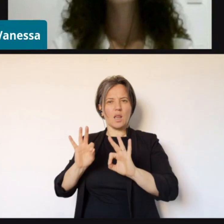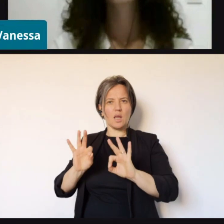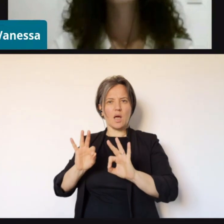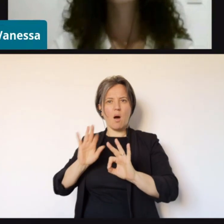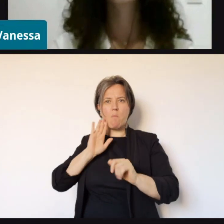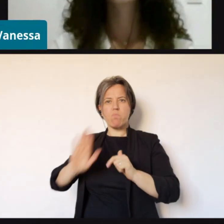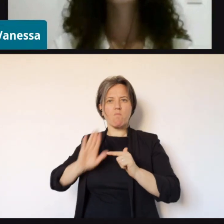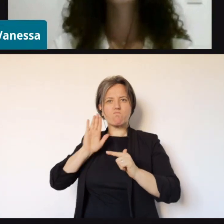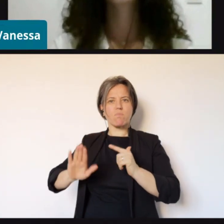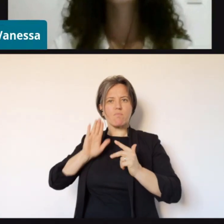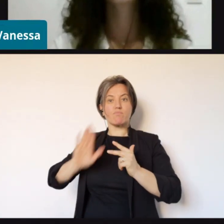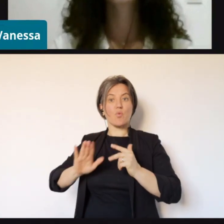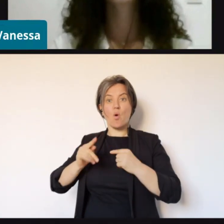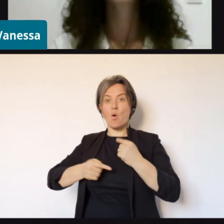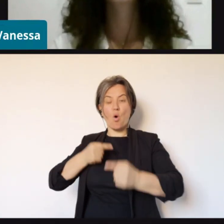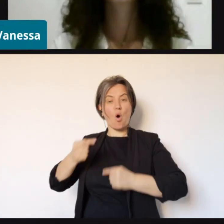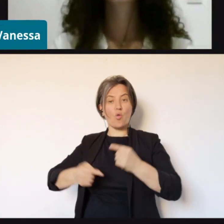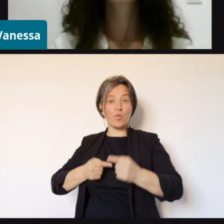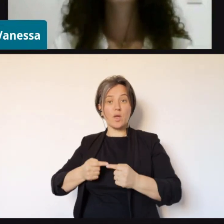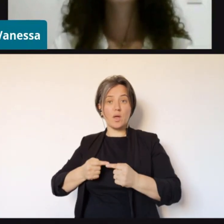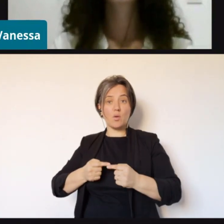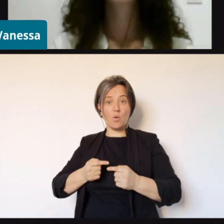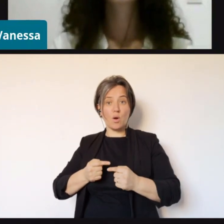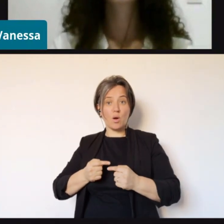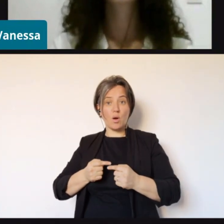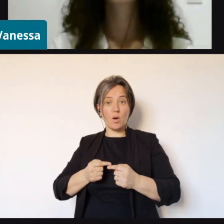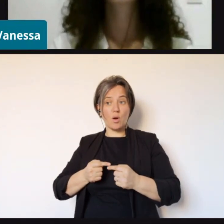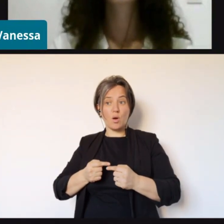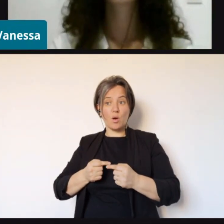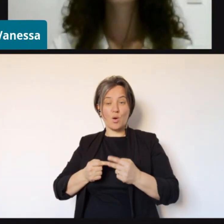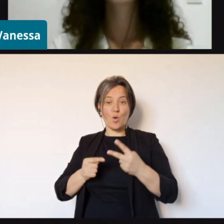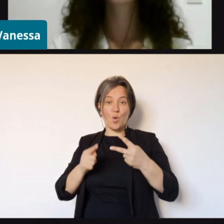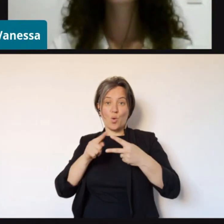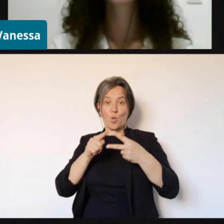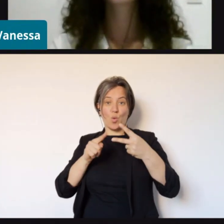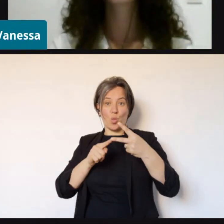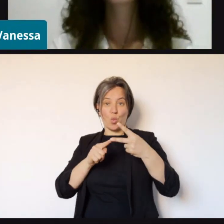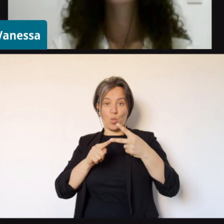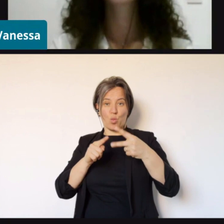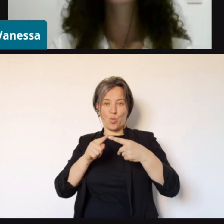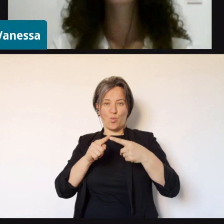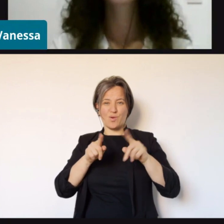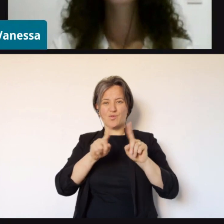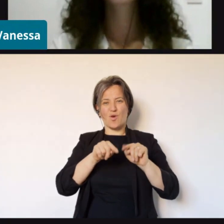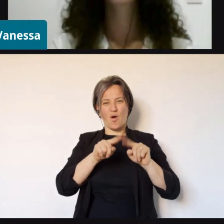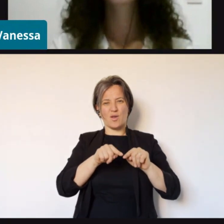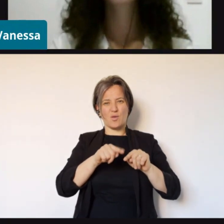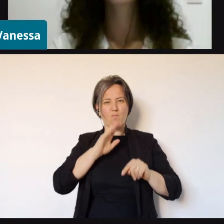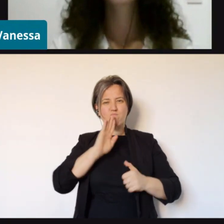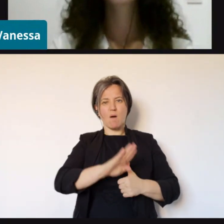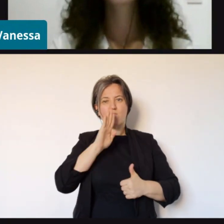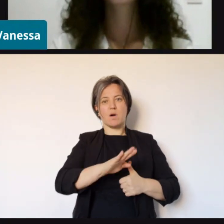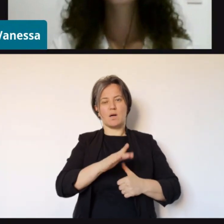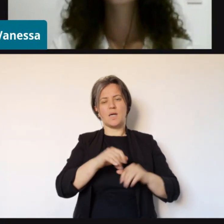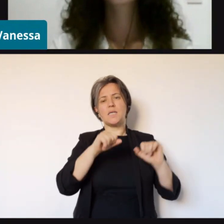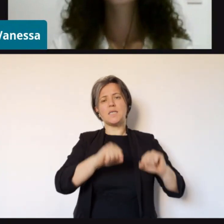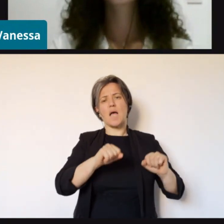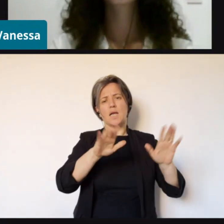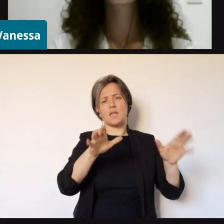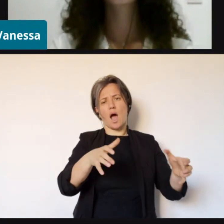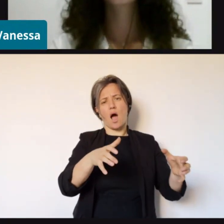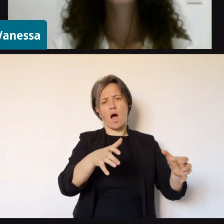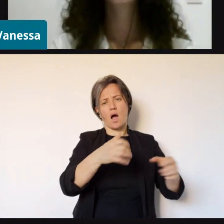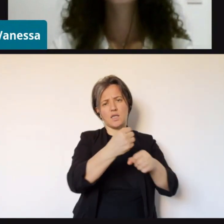e massacrato sistematicamente, due per tutte, sanità e scuola.